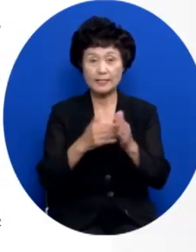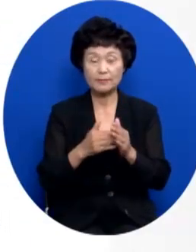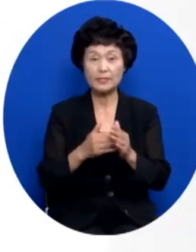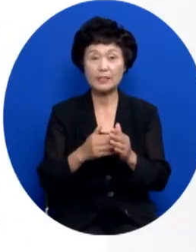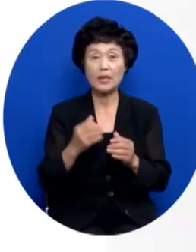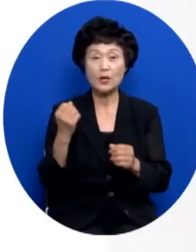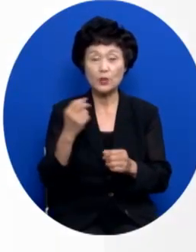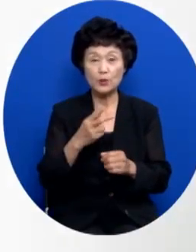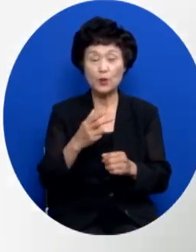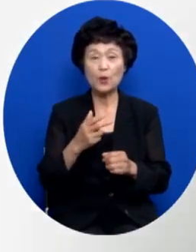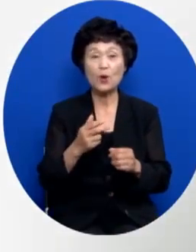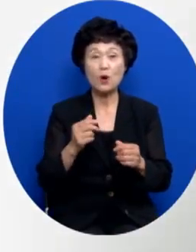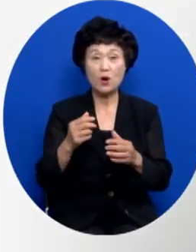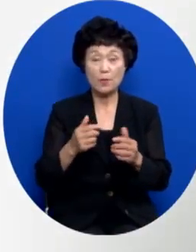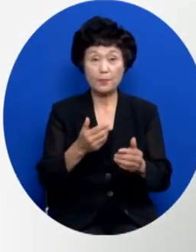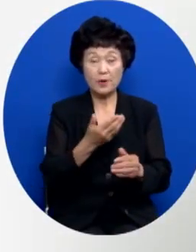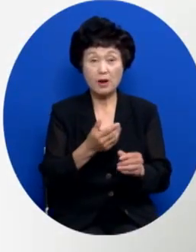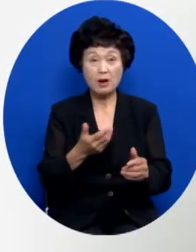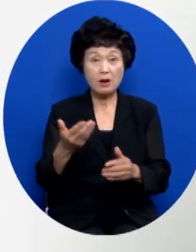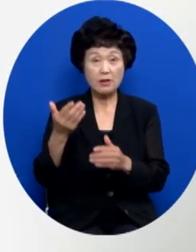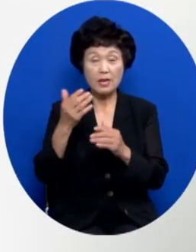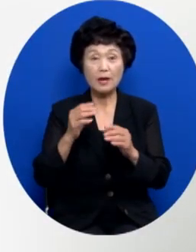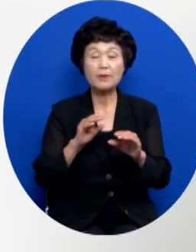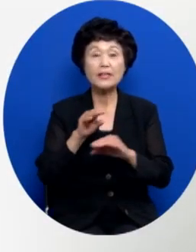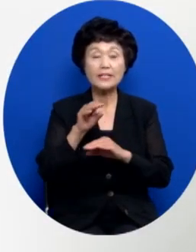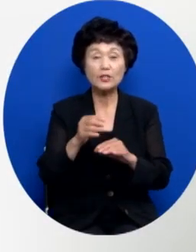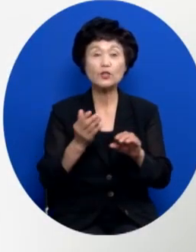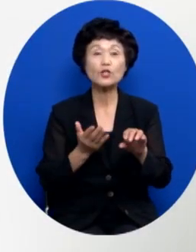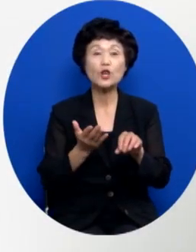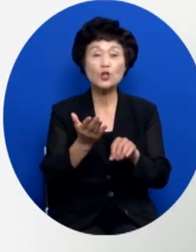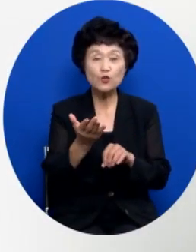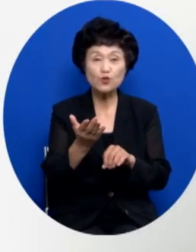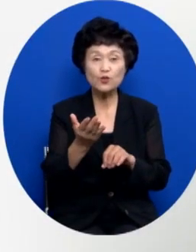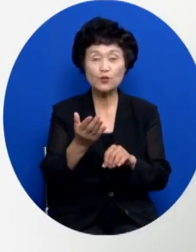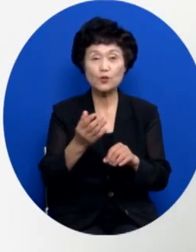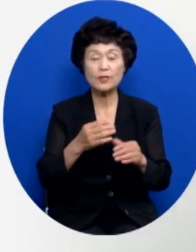70% 넘게 오르면서 우리나라의 자동차 수출을 견인한 것으로 파악됐습니다.